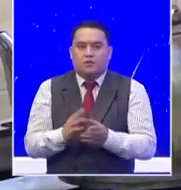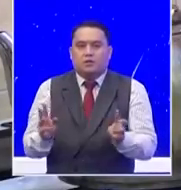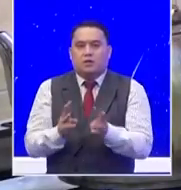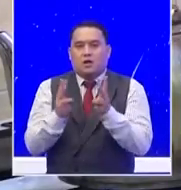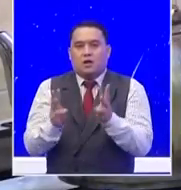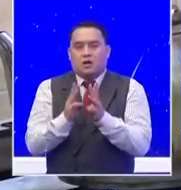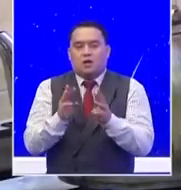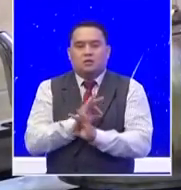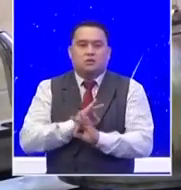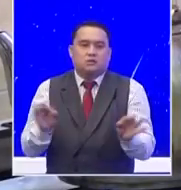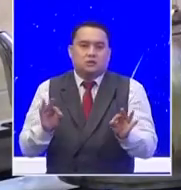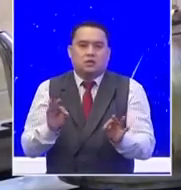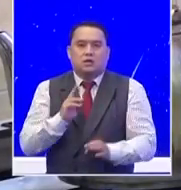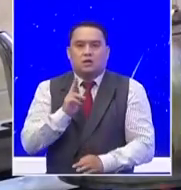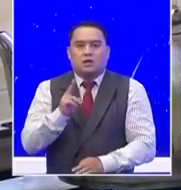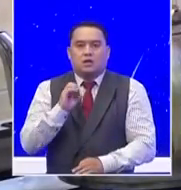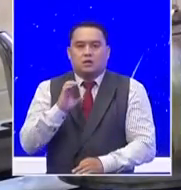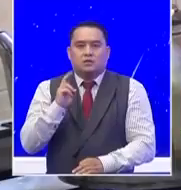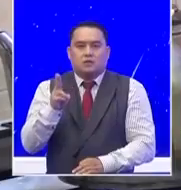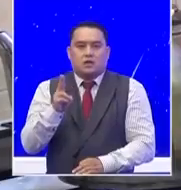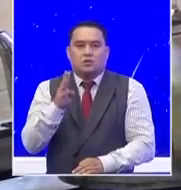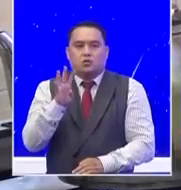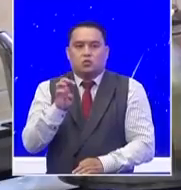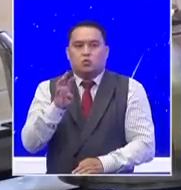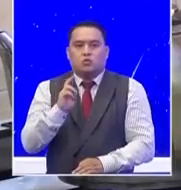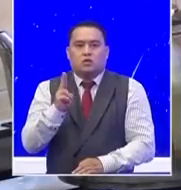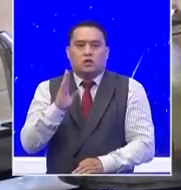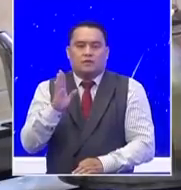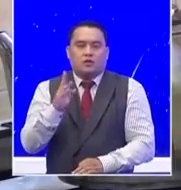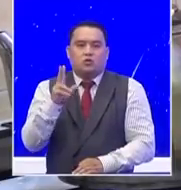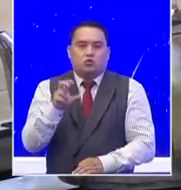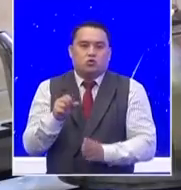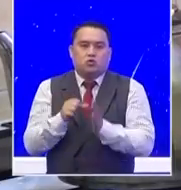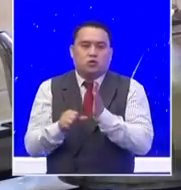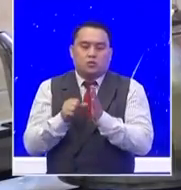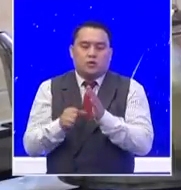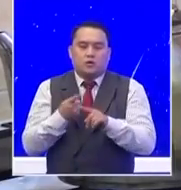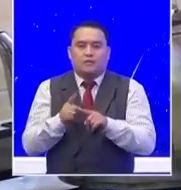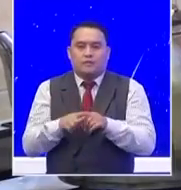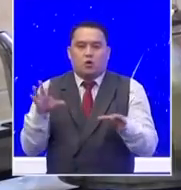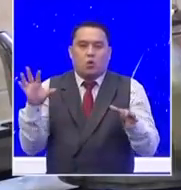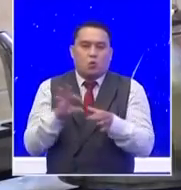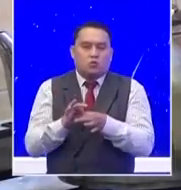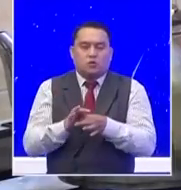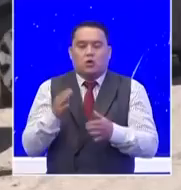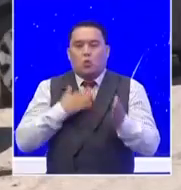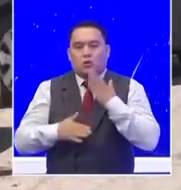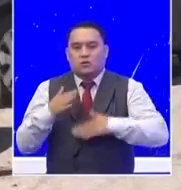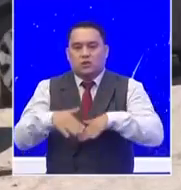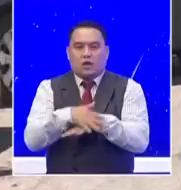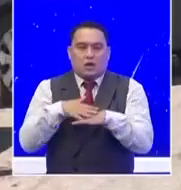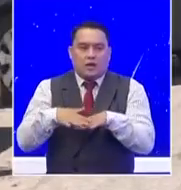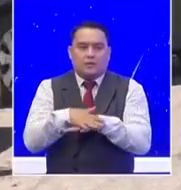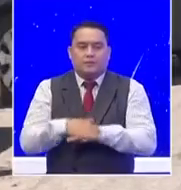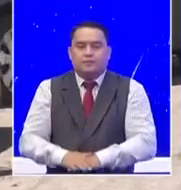иісі де шықпайды. Біздің КСК-да 400 пәтер бар. Бүгінде олардың 320-сы табиғи газға қосылған. Тұрғындар өте қуанышты.